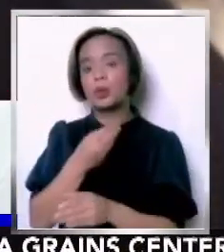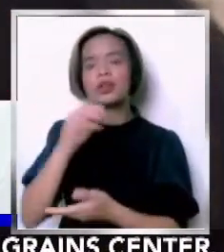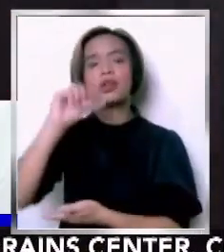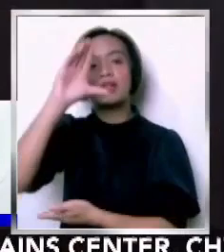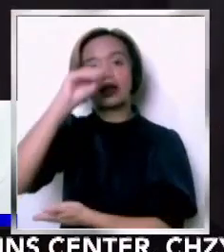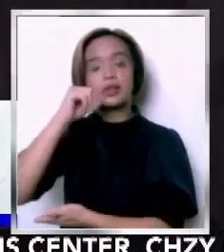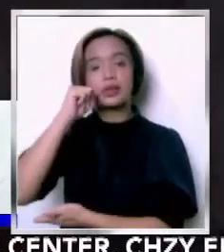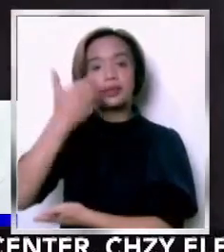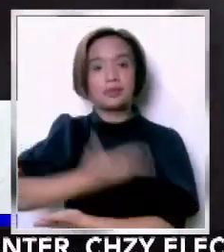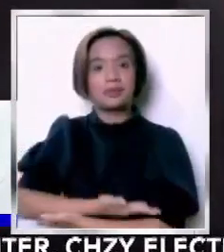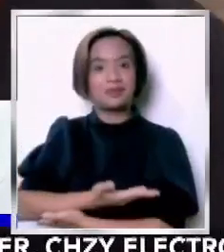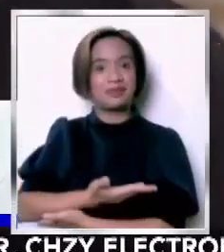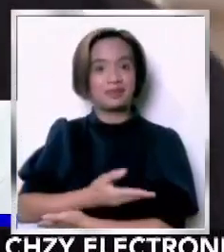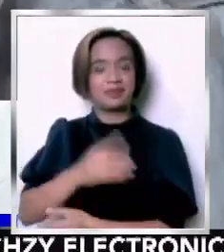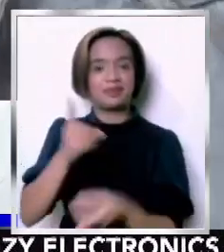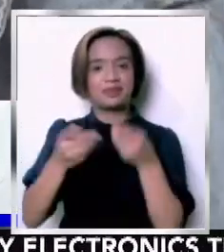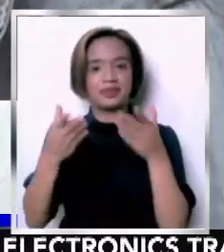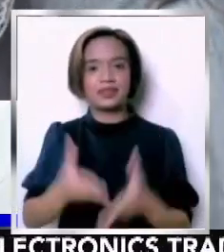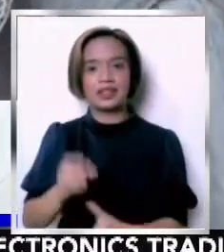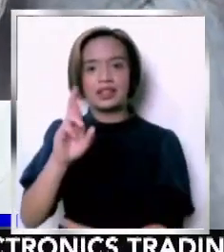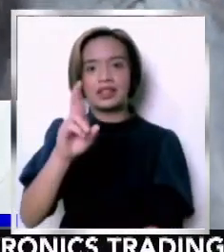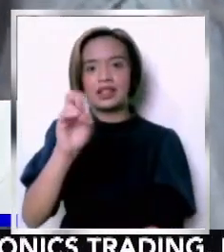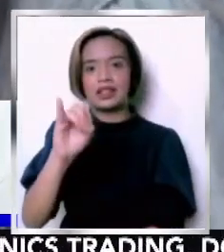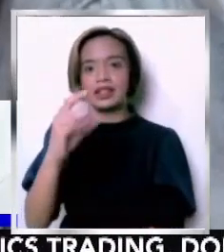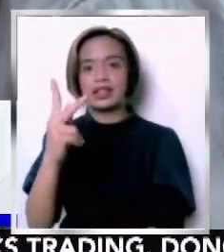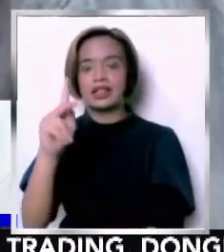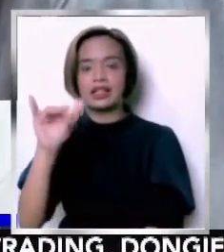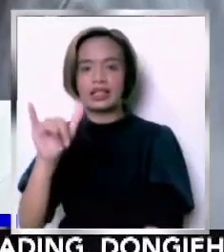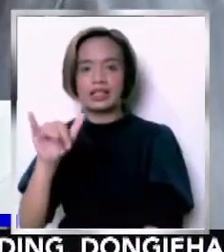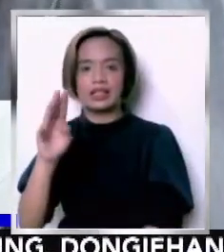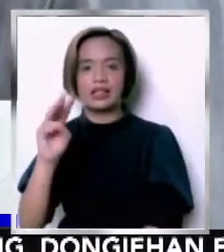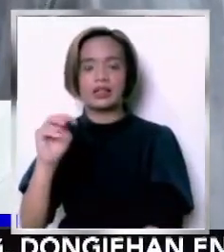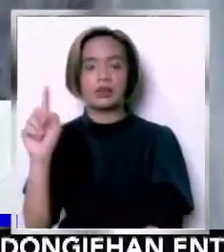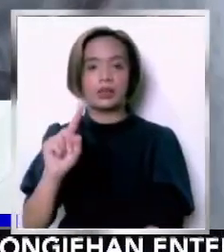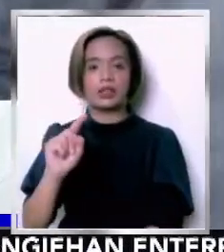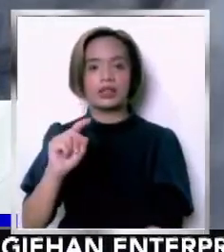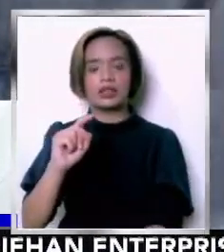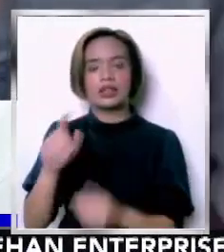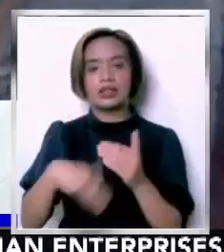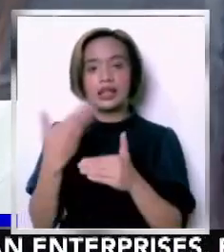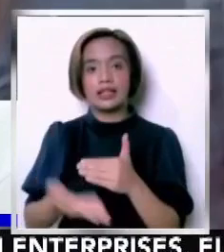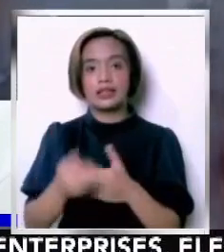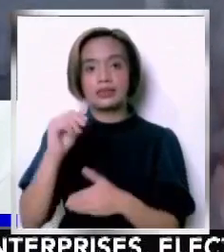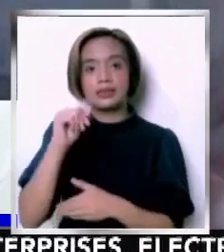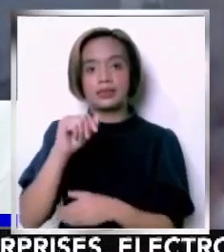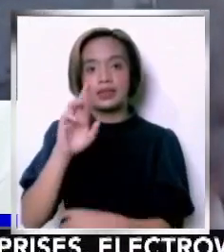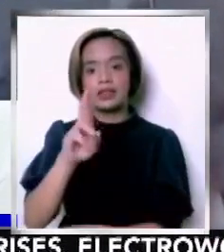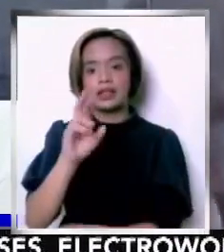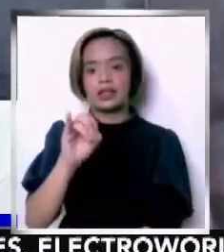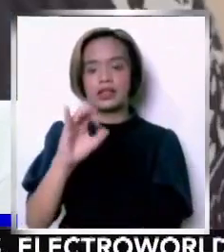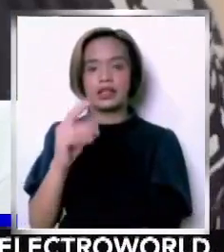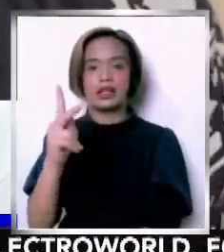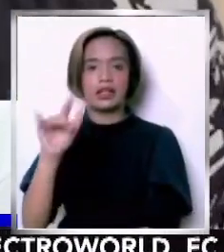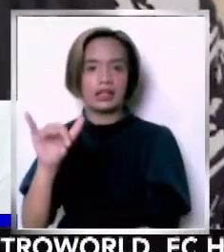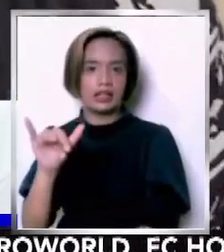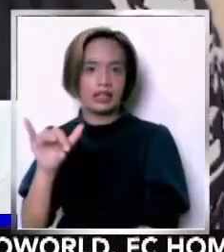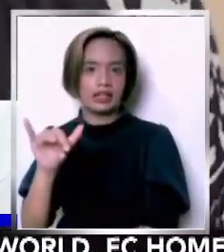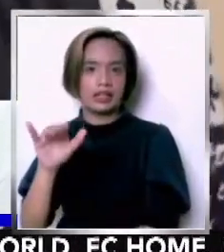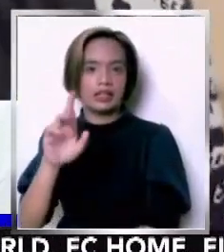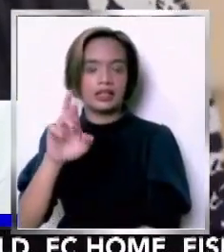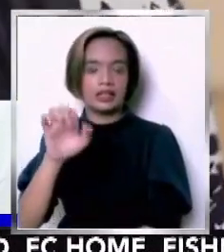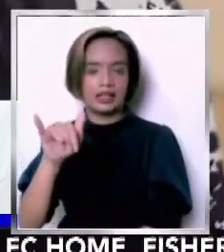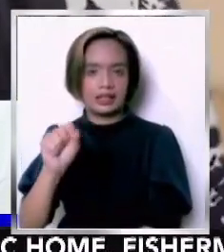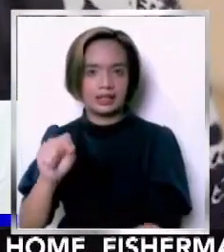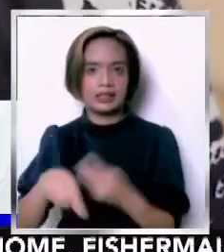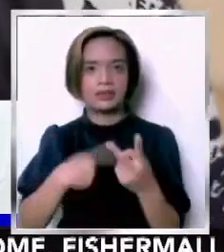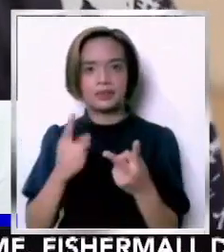Lou Blanco na si Ricky May Dabao. Anak ng sikat na beauty expert na si Ricky Reyes at si Jamila Aquino. At Mr.